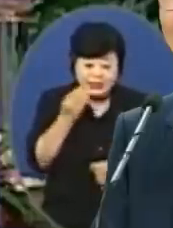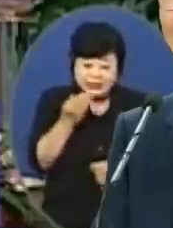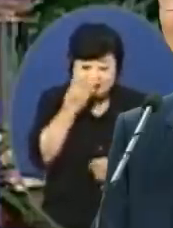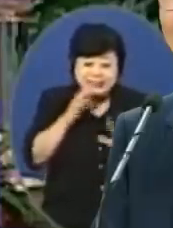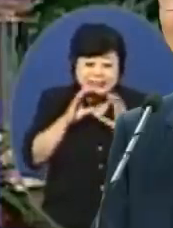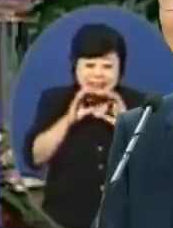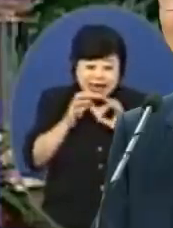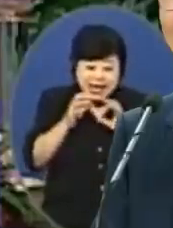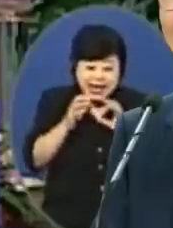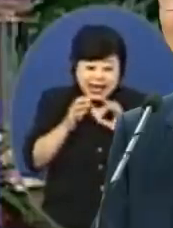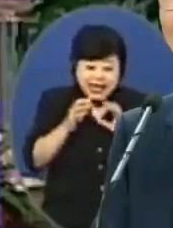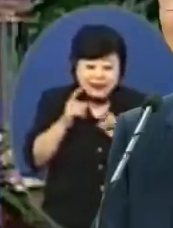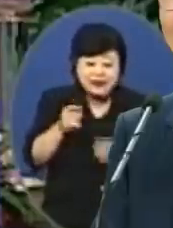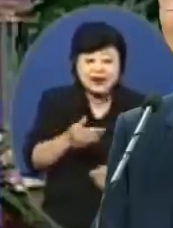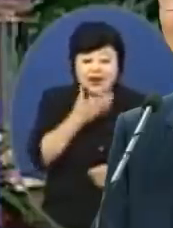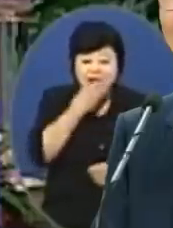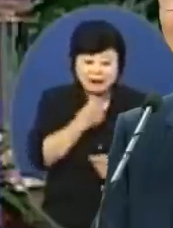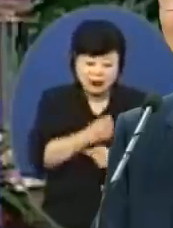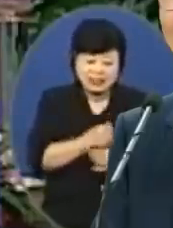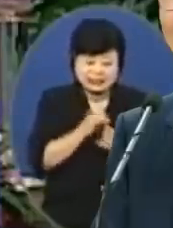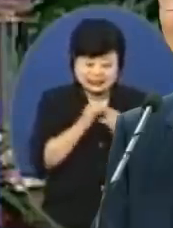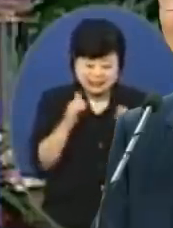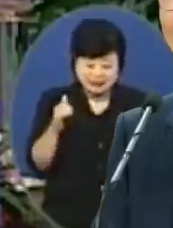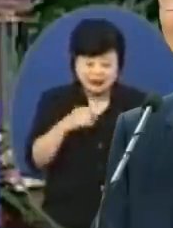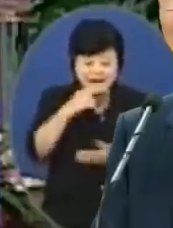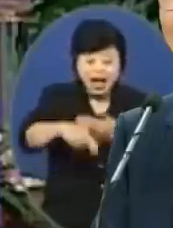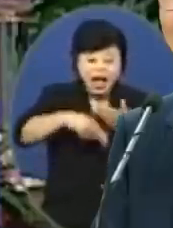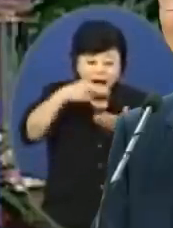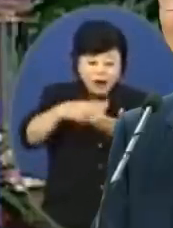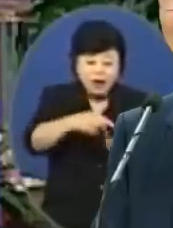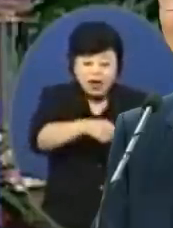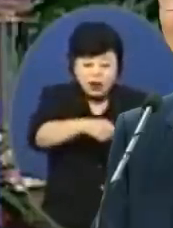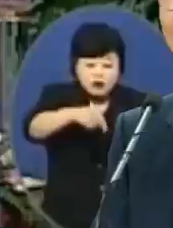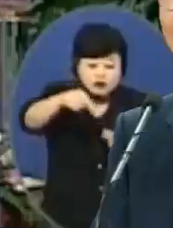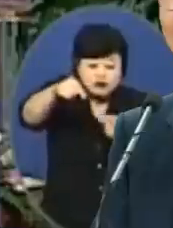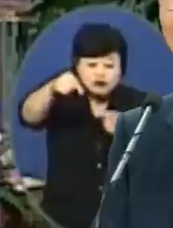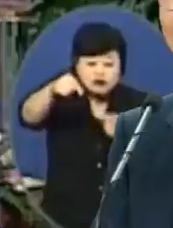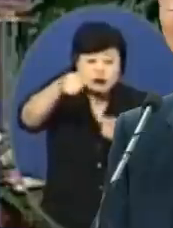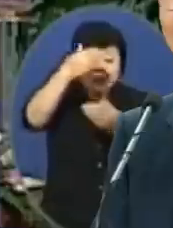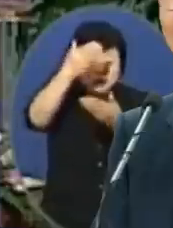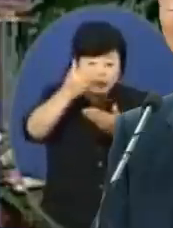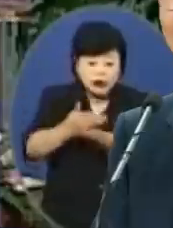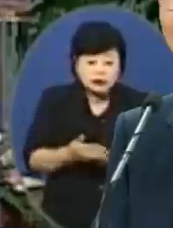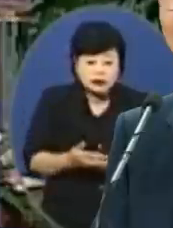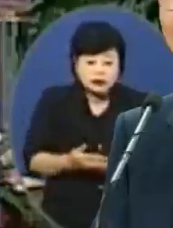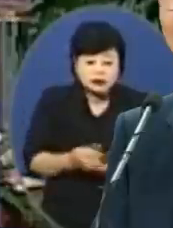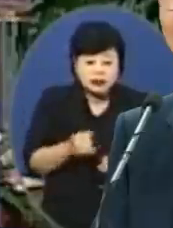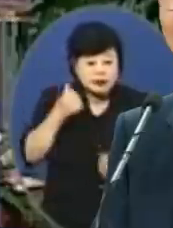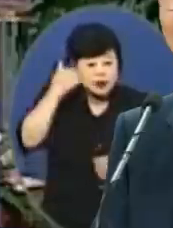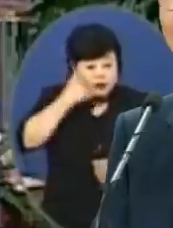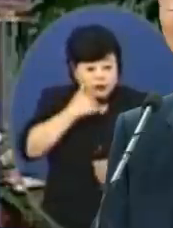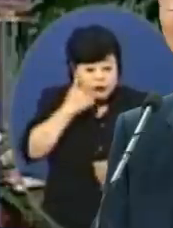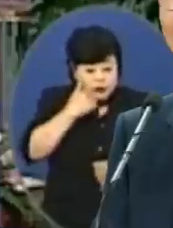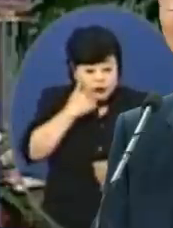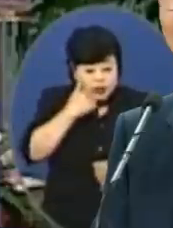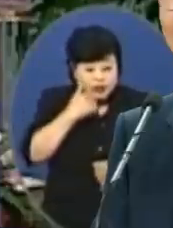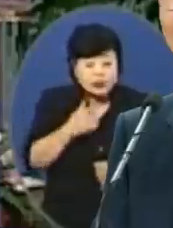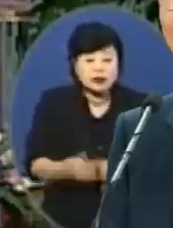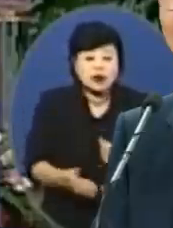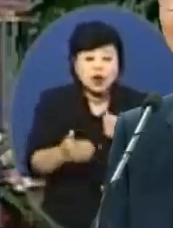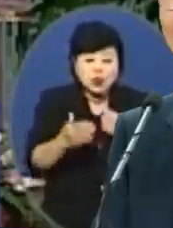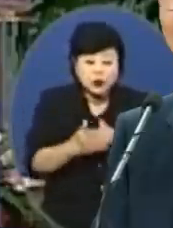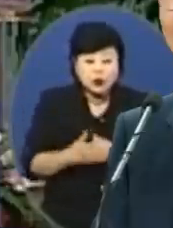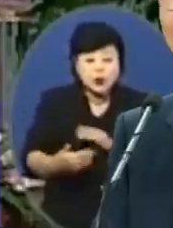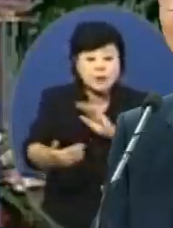이스라엘이여 너는 행복한 사람이로다. 야훼의 구원을 너같이 얻은 백성이 누구냐? 그는 너를 돕는 방패시요